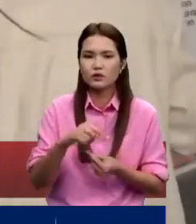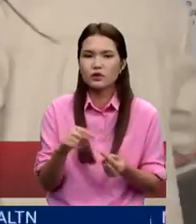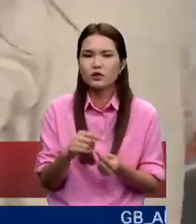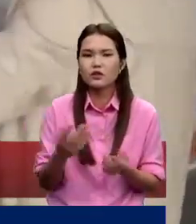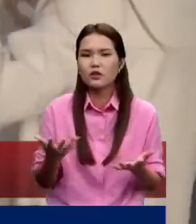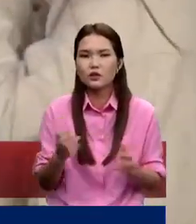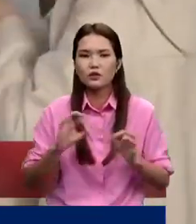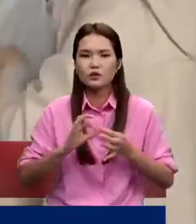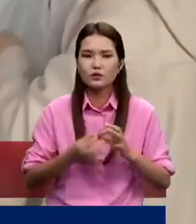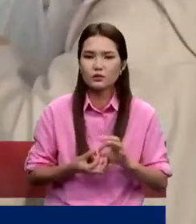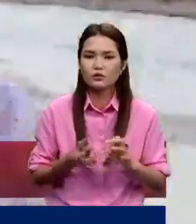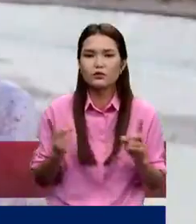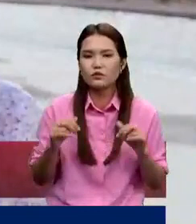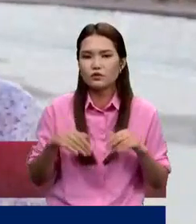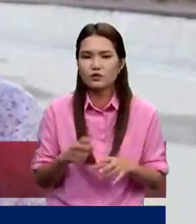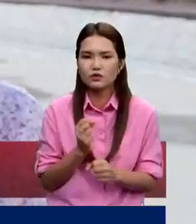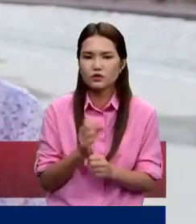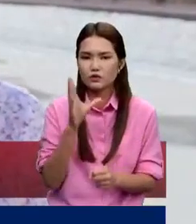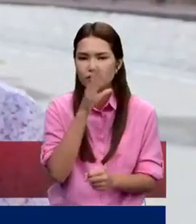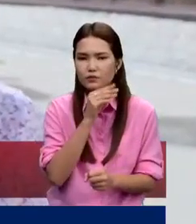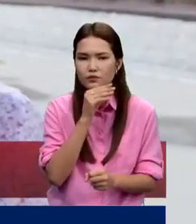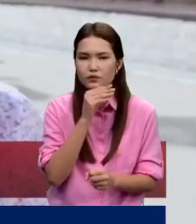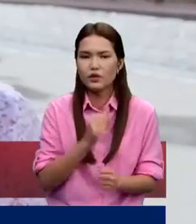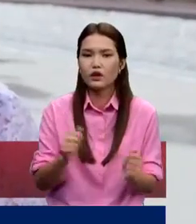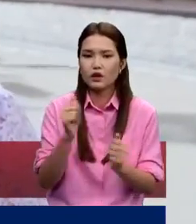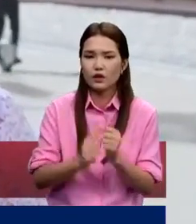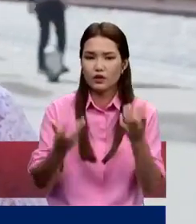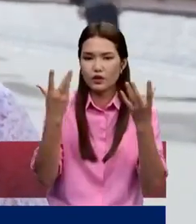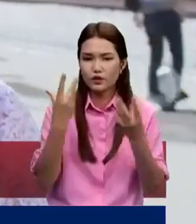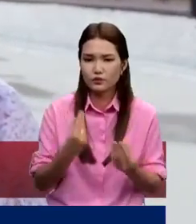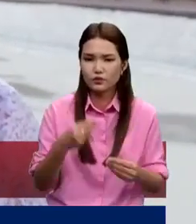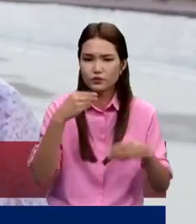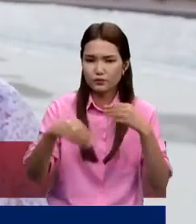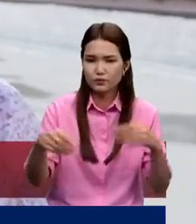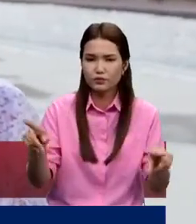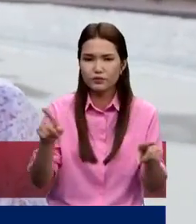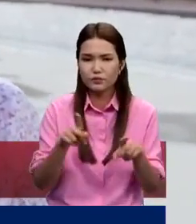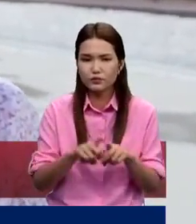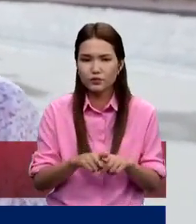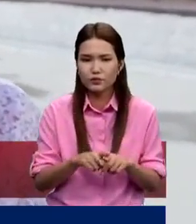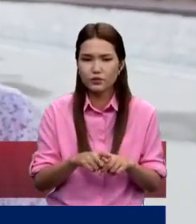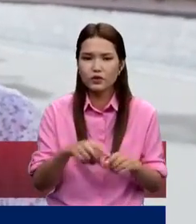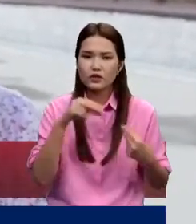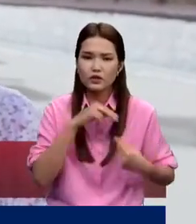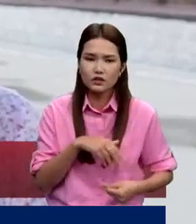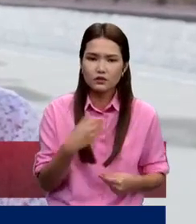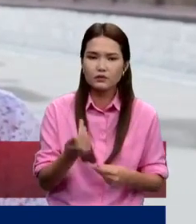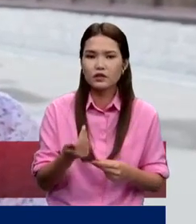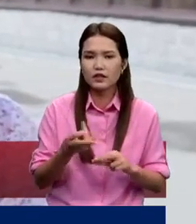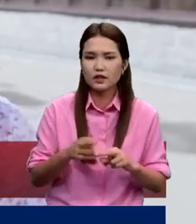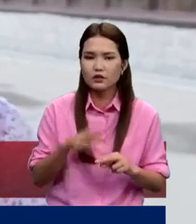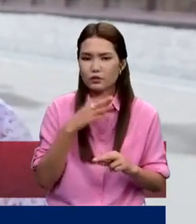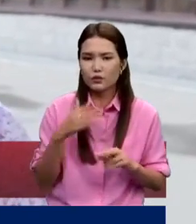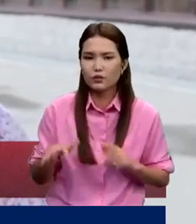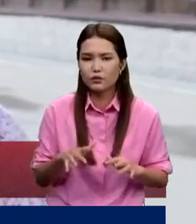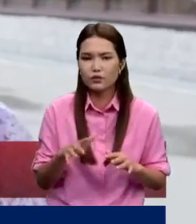өскен. Кесірі халыққа тиюде. Бағаны күнделікті өсіп жатыр. Халықтың жаңағы еңбекақы деген ешқандай бір